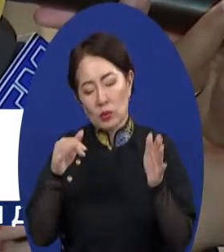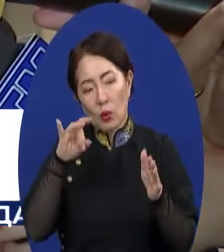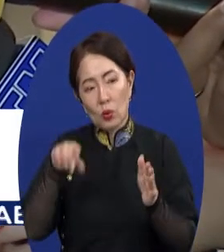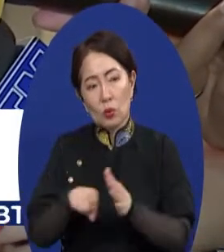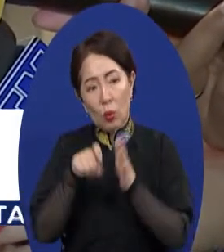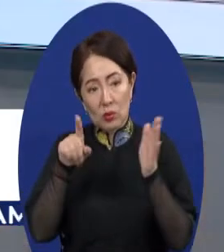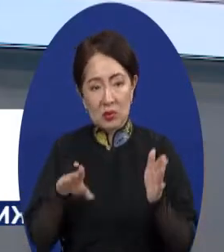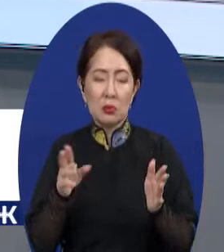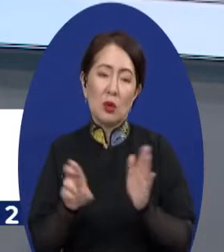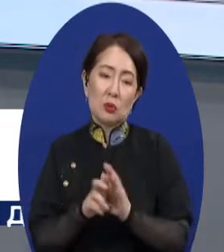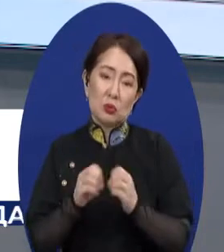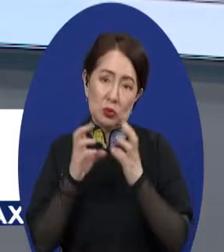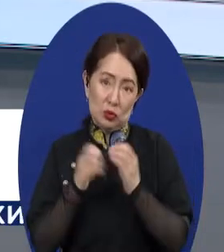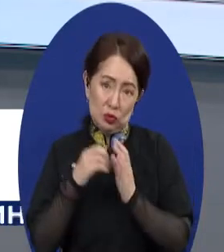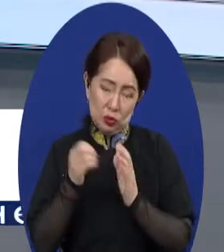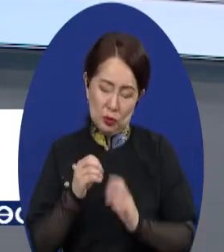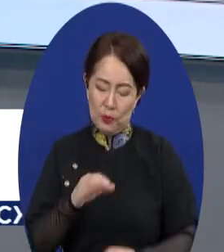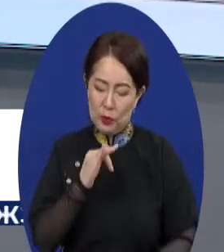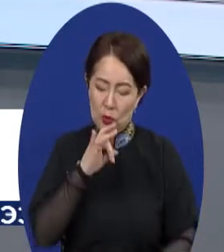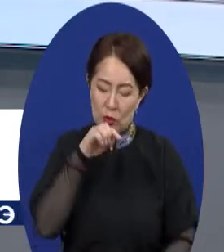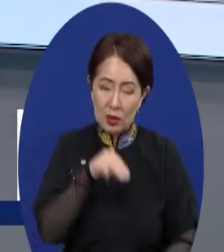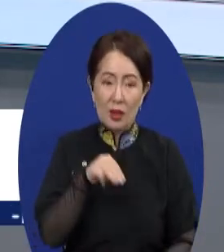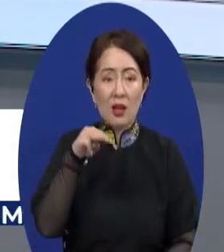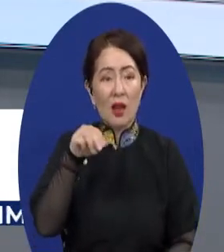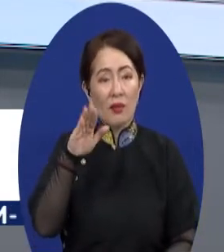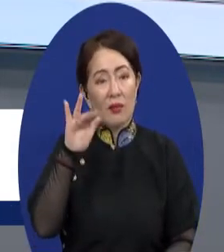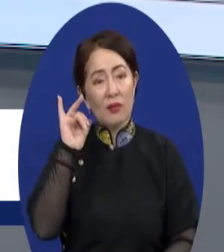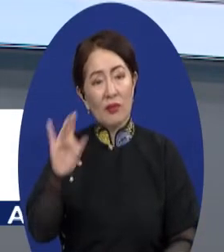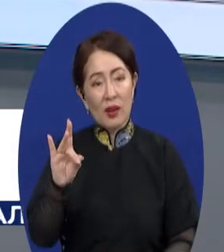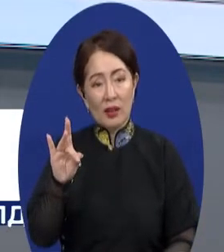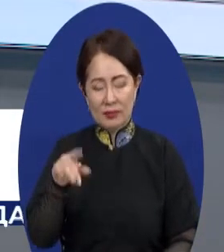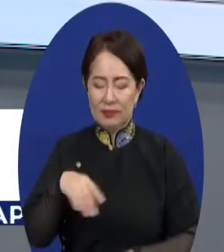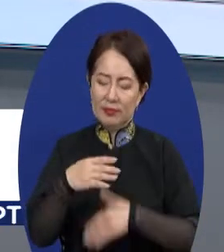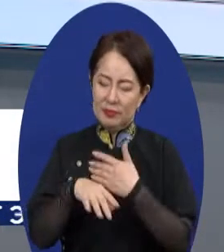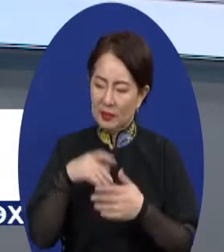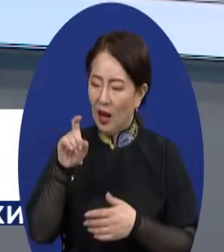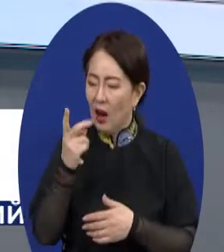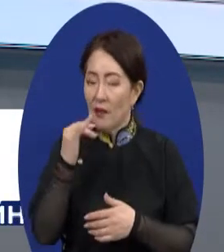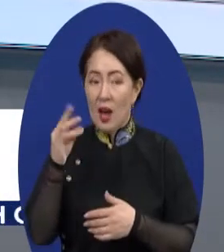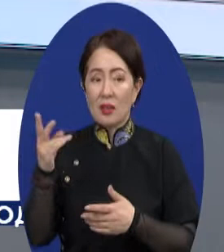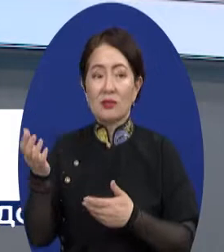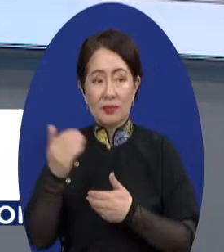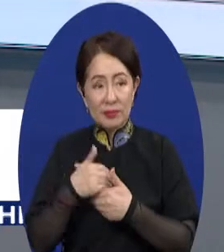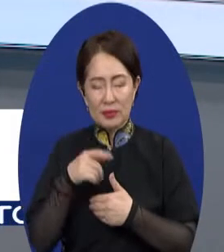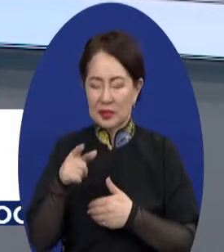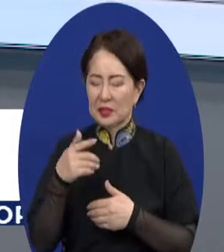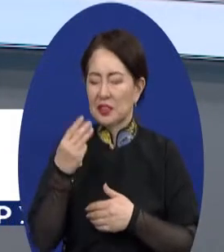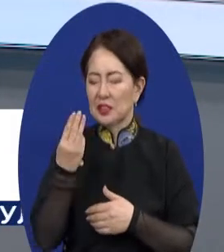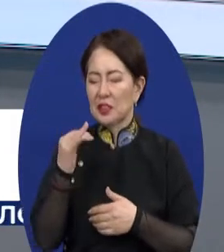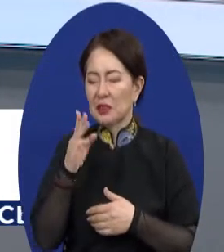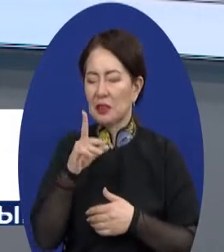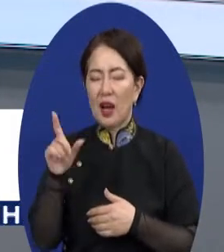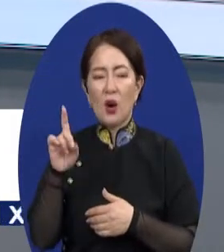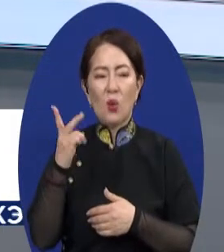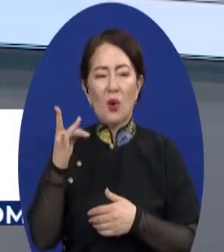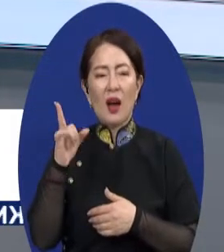боломжийг бүрдүүлэх хэрэгтэй. За энэ хүү уртын тээвэр өнөөдрөөс эхлэж хэвийн горимдоо шилжиж байгаа бол бас нэгэн одоо таатай мэдээ байна. Энэ бол одоо шивээ хүрэн сэхэ